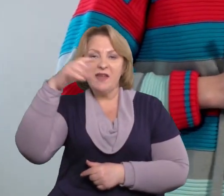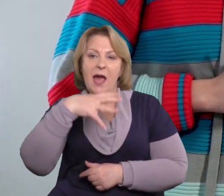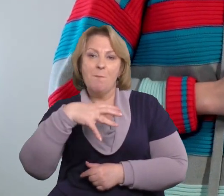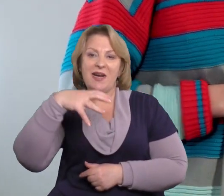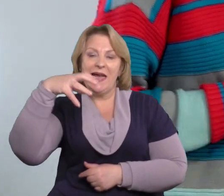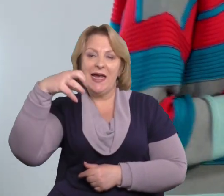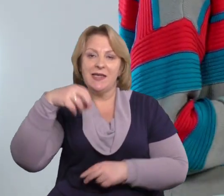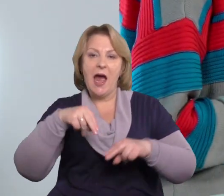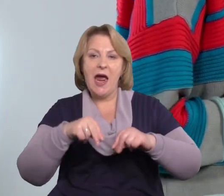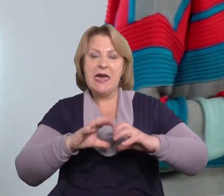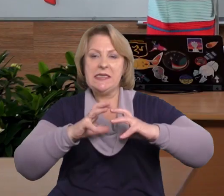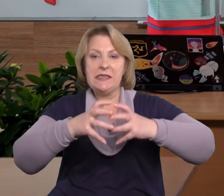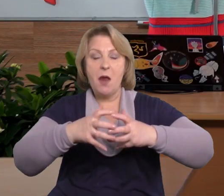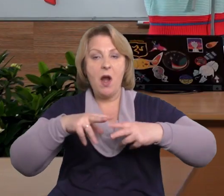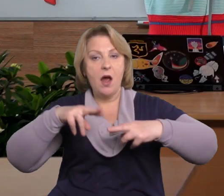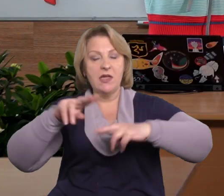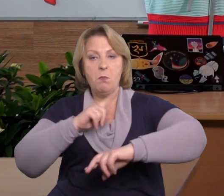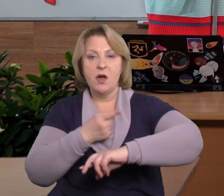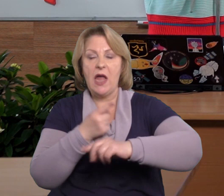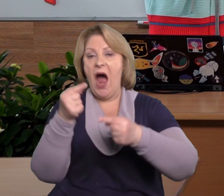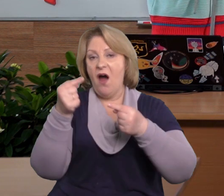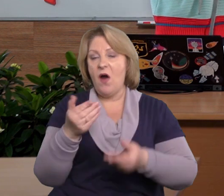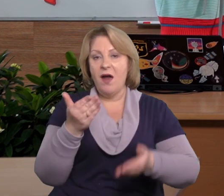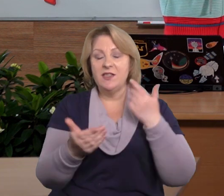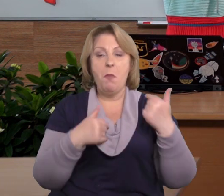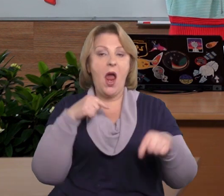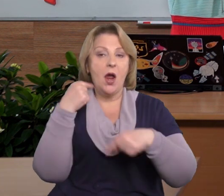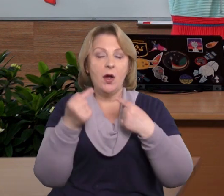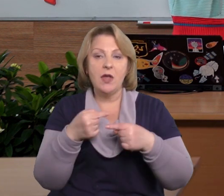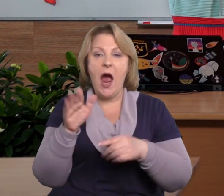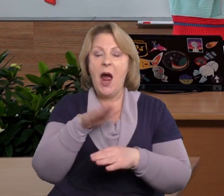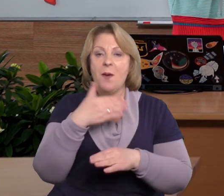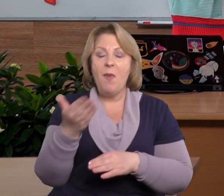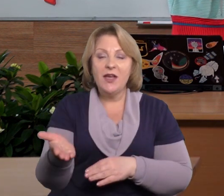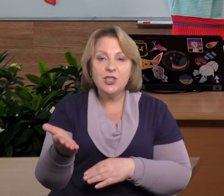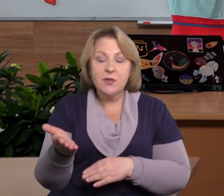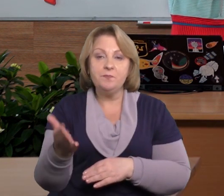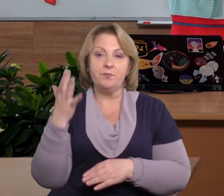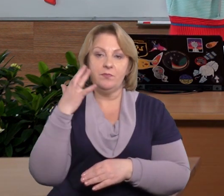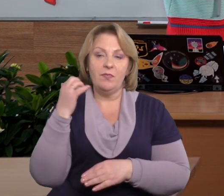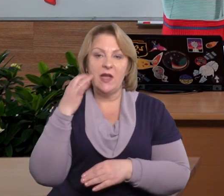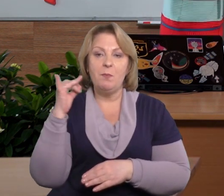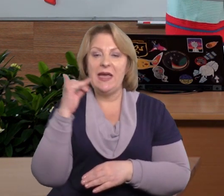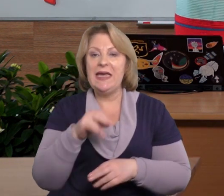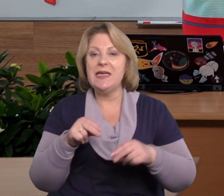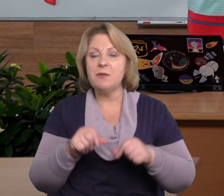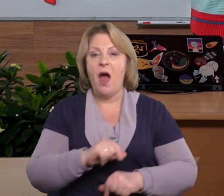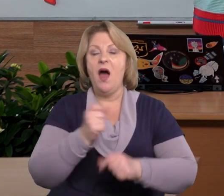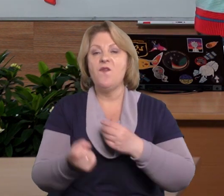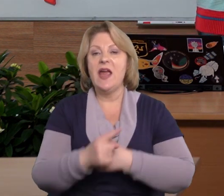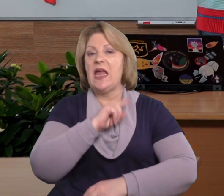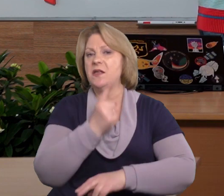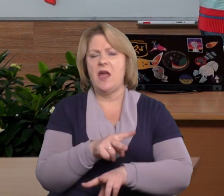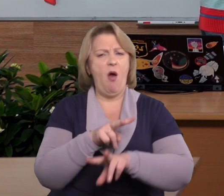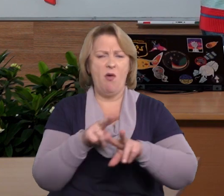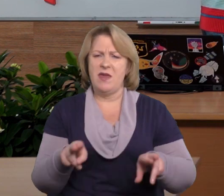себе Землю з такою самою силою, а відповідно, якщо ми кажемо, що між яблуком та землею виникає сила тієї самої природи,